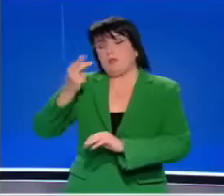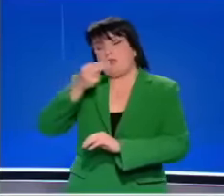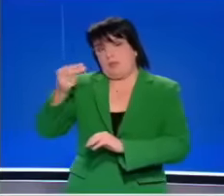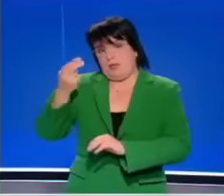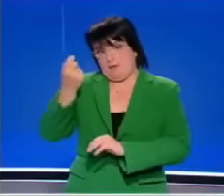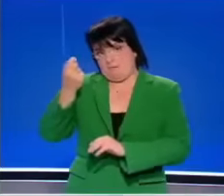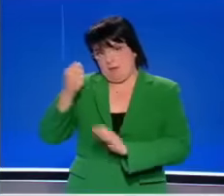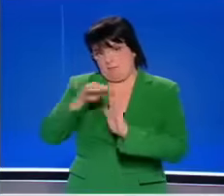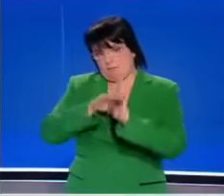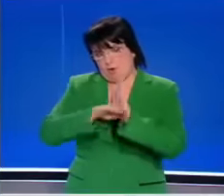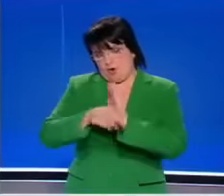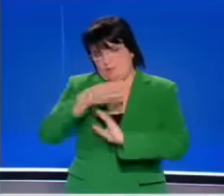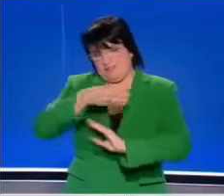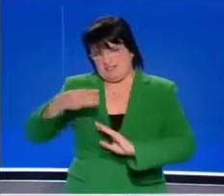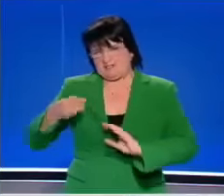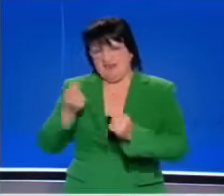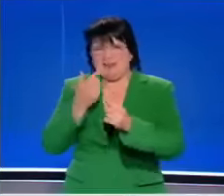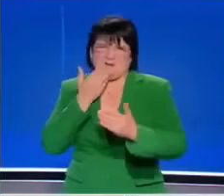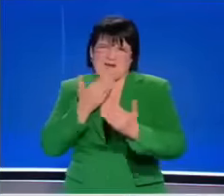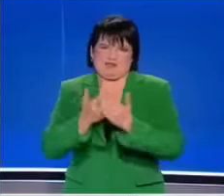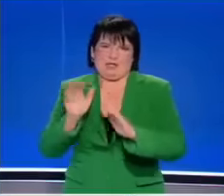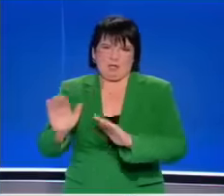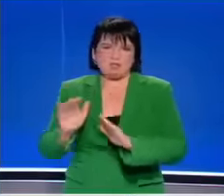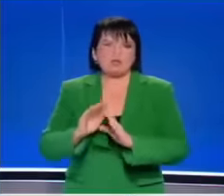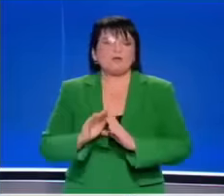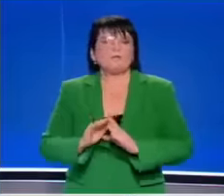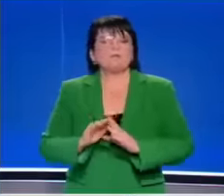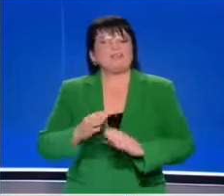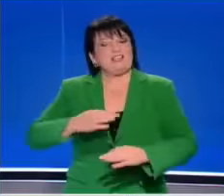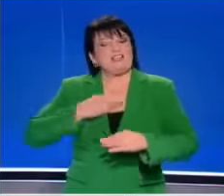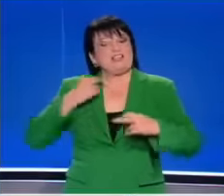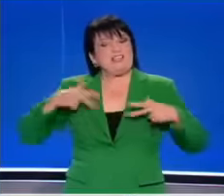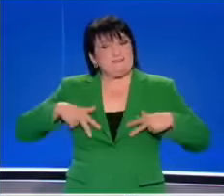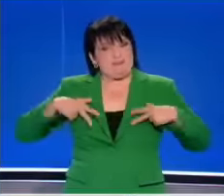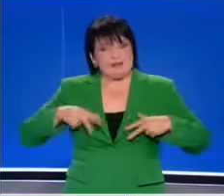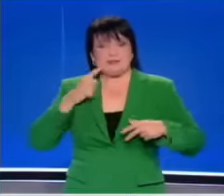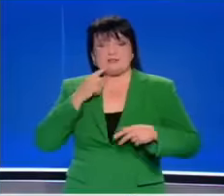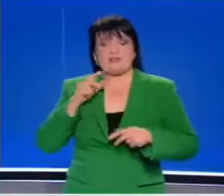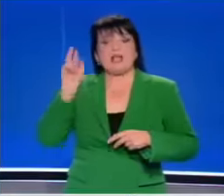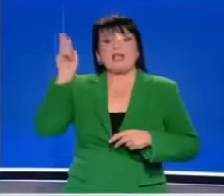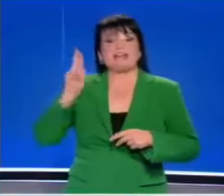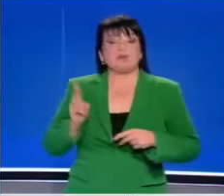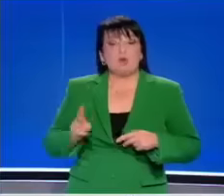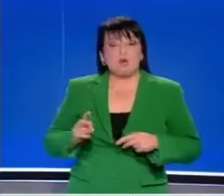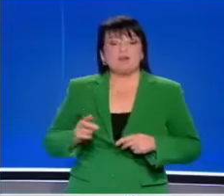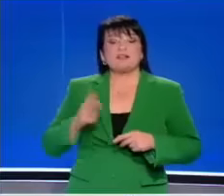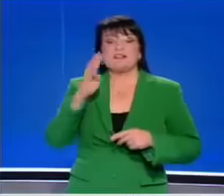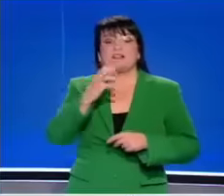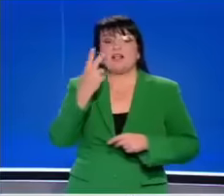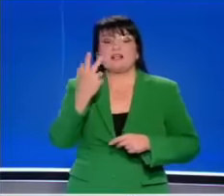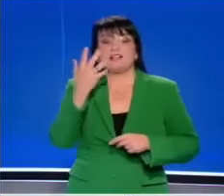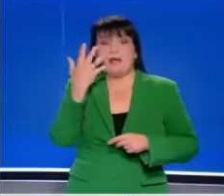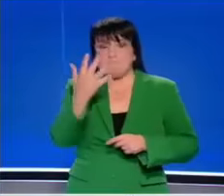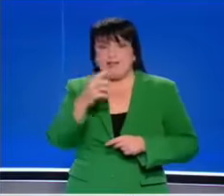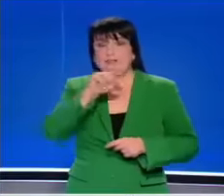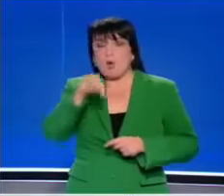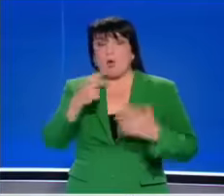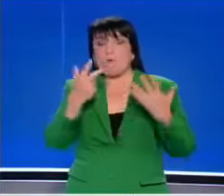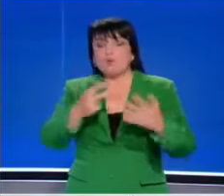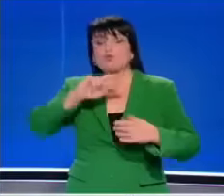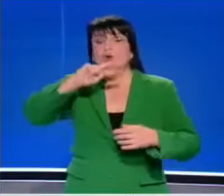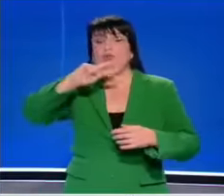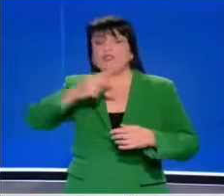οικονομικό σας πρόγραμμα και να σας πω αφήστε με λίγο να ολοκληρώσω η κυβέρνηση σας κατηγορεί ότι αυτό το πρόγραμμα κοστίζει 45,8 δις την